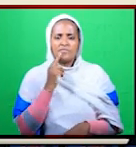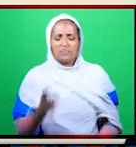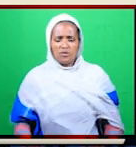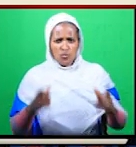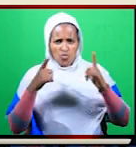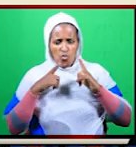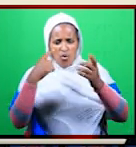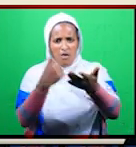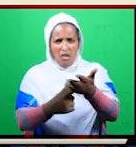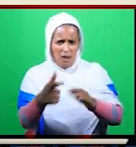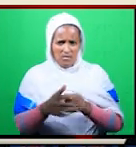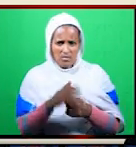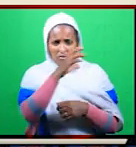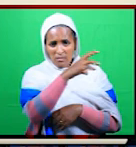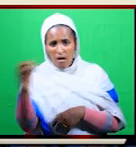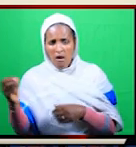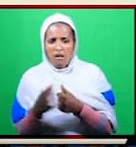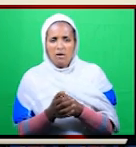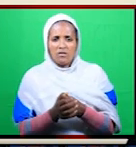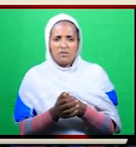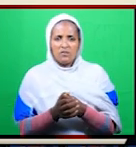አዳምና ሔዋን አንድ ላይ እንዲኖሩ ያንን ነው እና